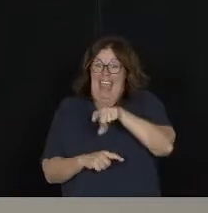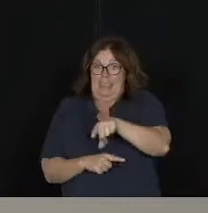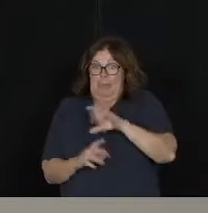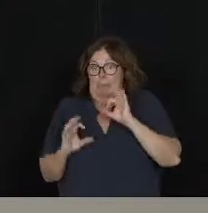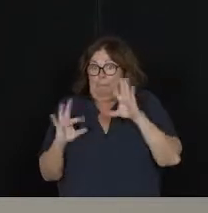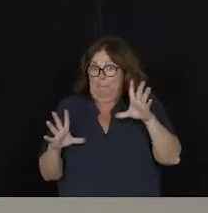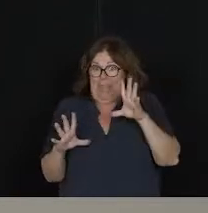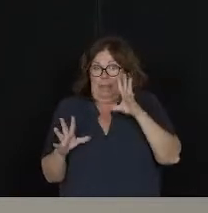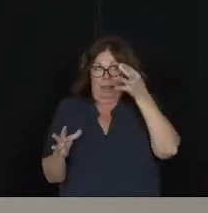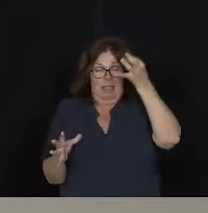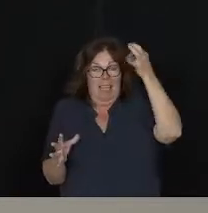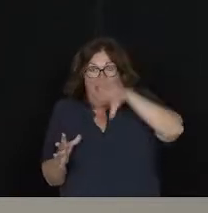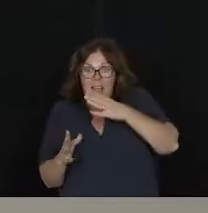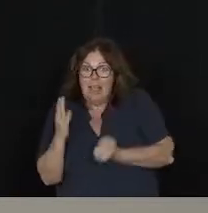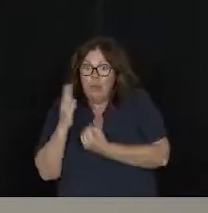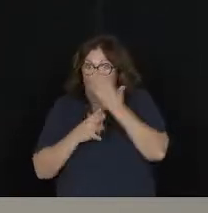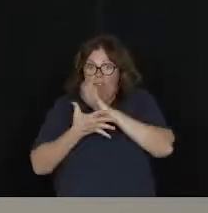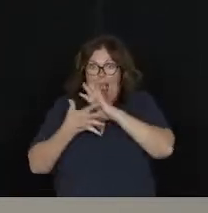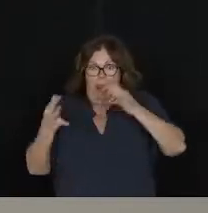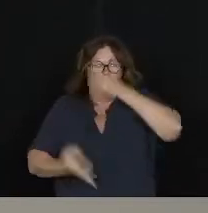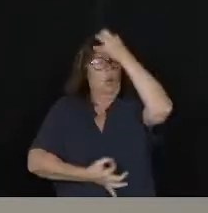grand récit historique qui va donner du sens